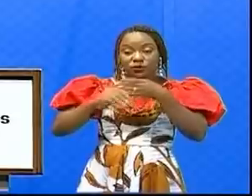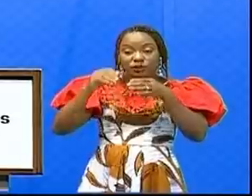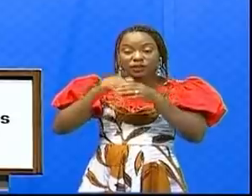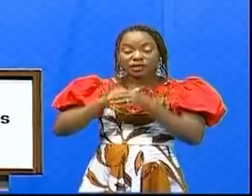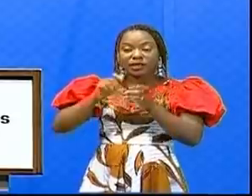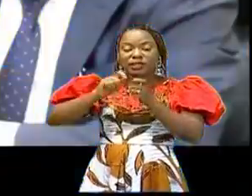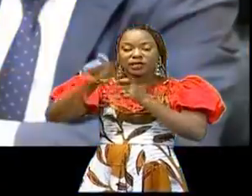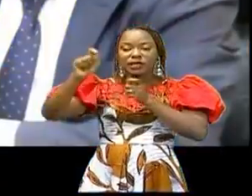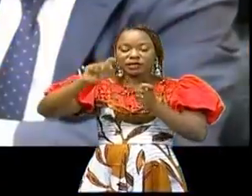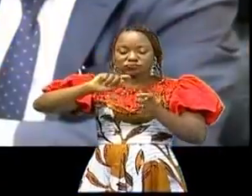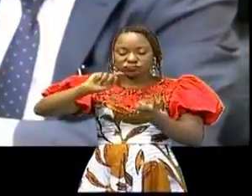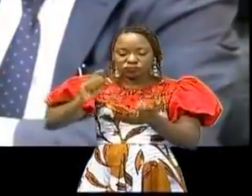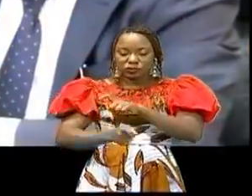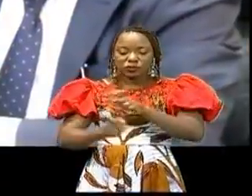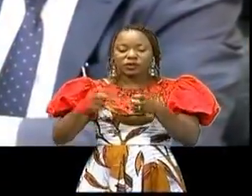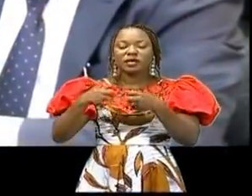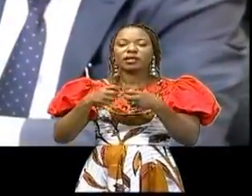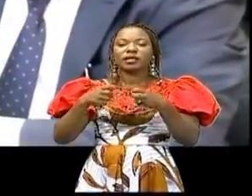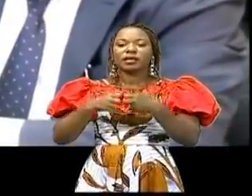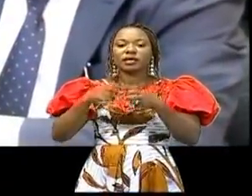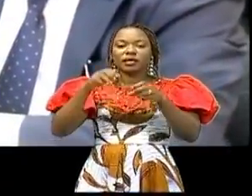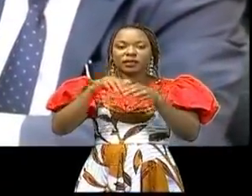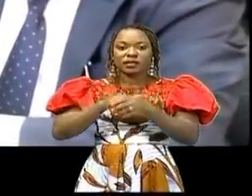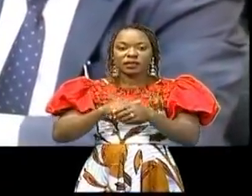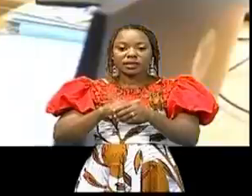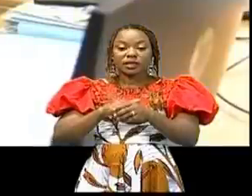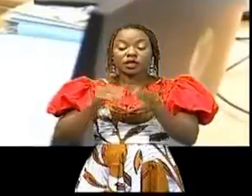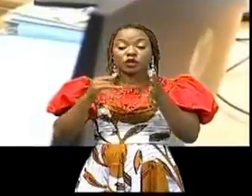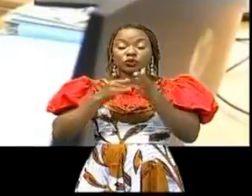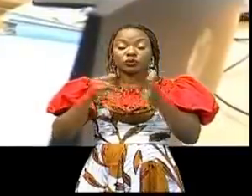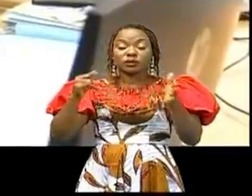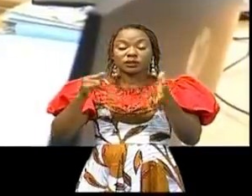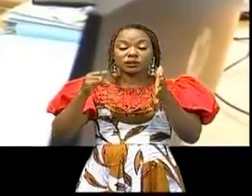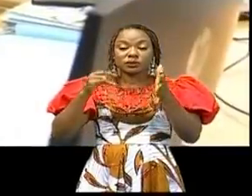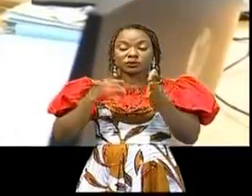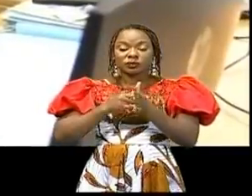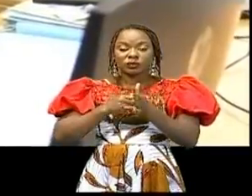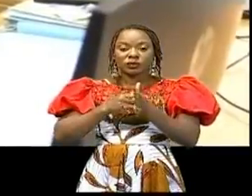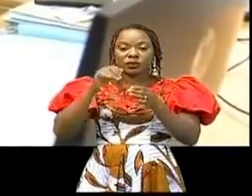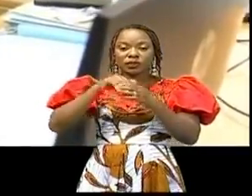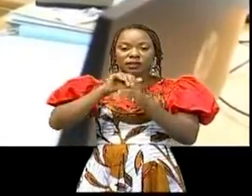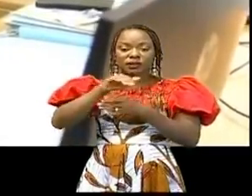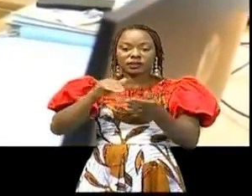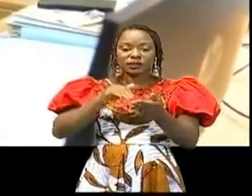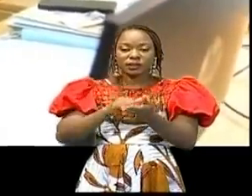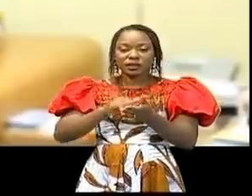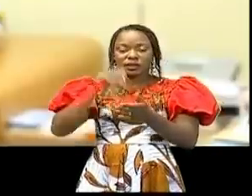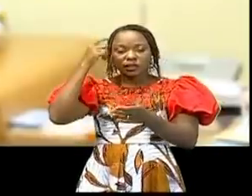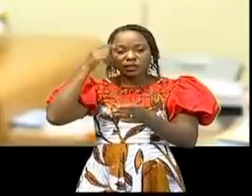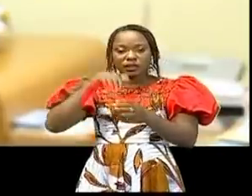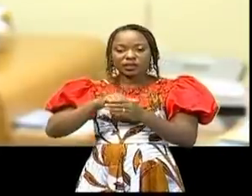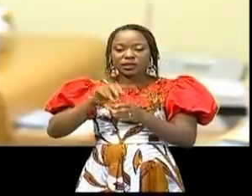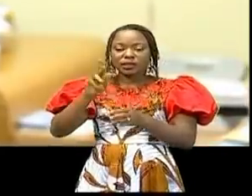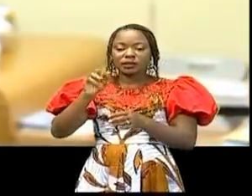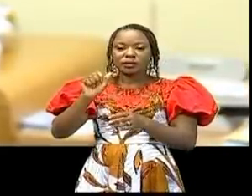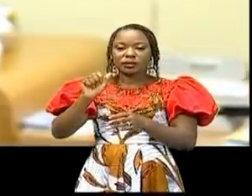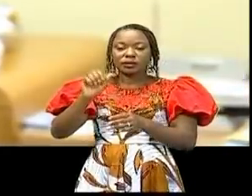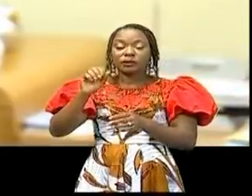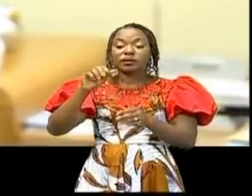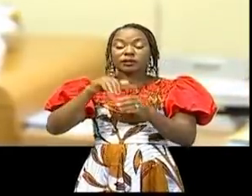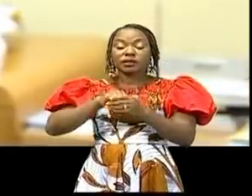ligne de transport du courant électrique à haute tension de 72 kV de la centrale hydroélectrique de Lungudi à Kamunia dans la